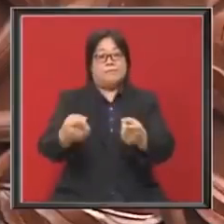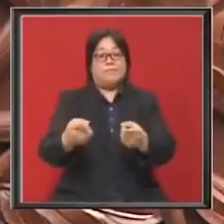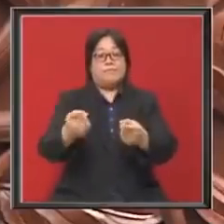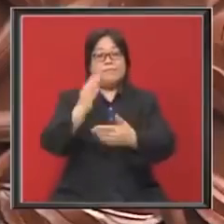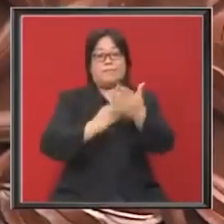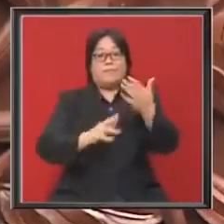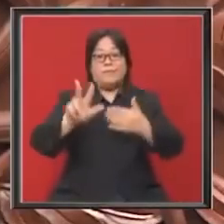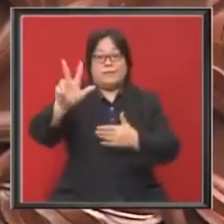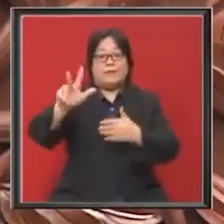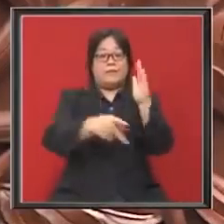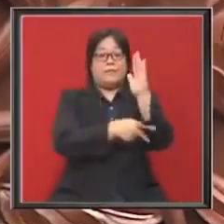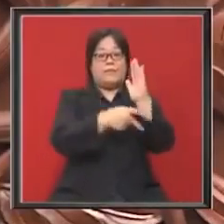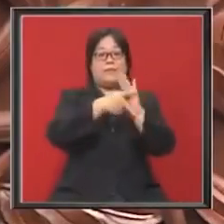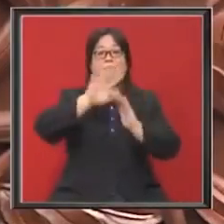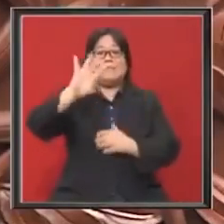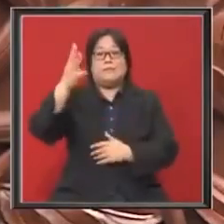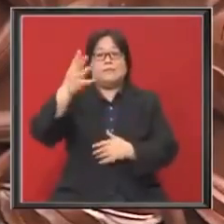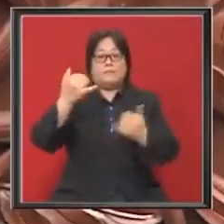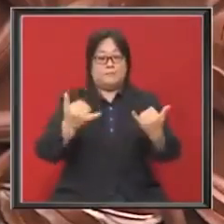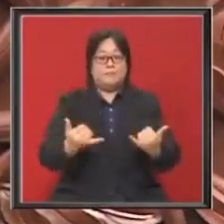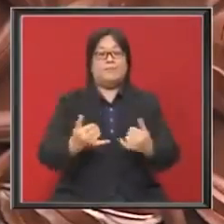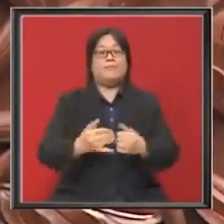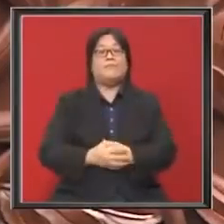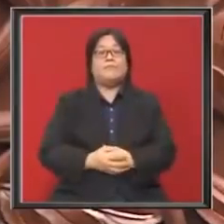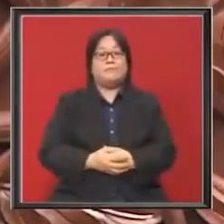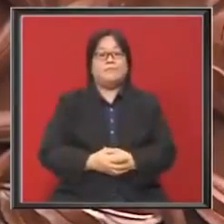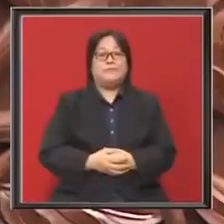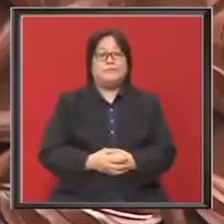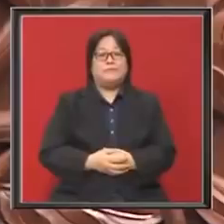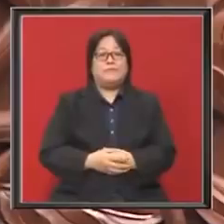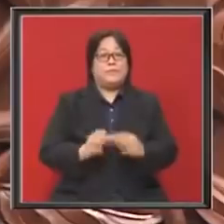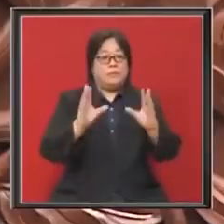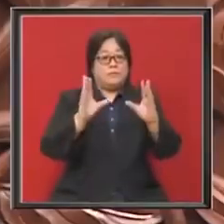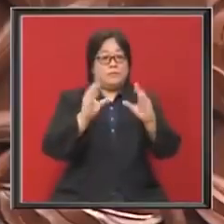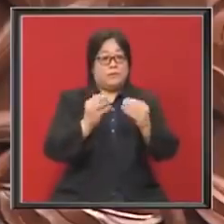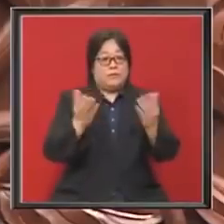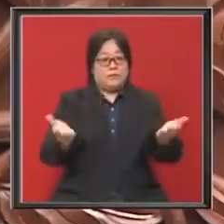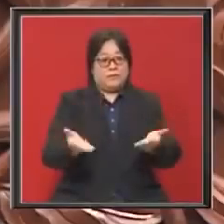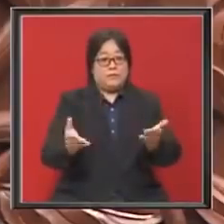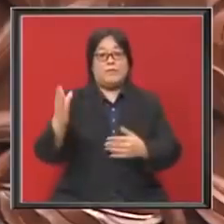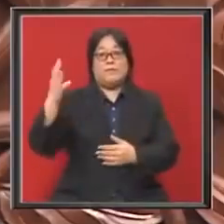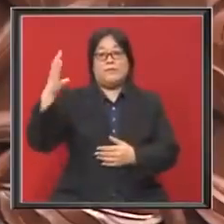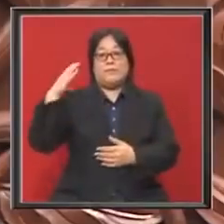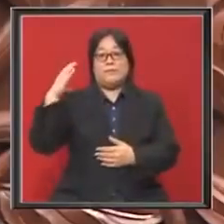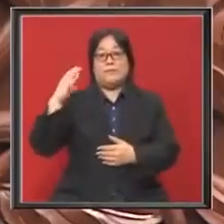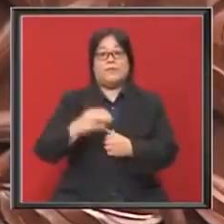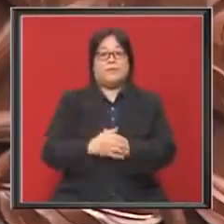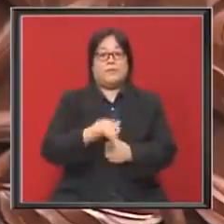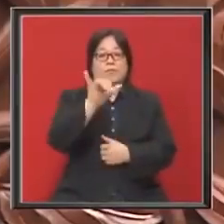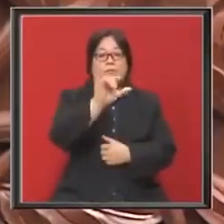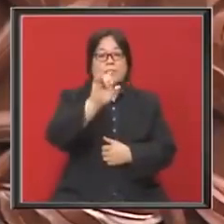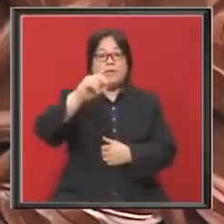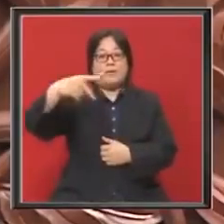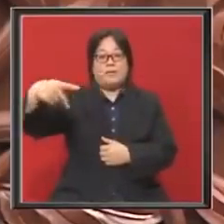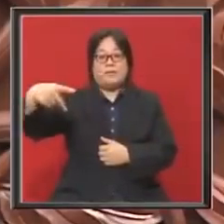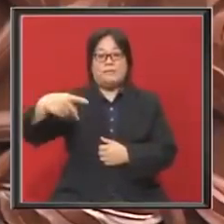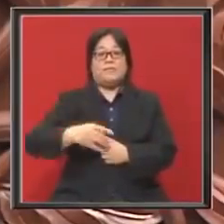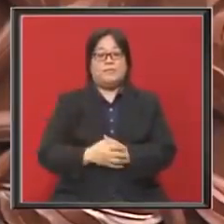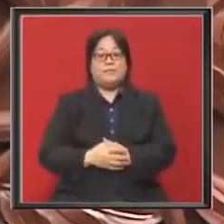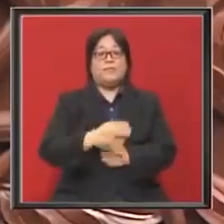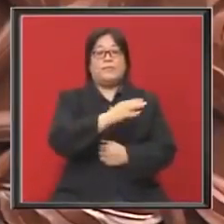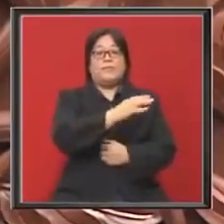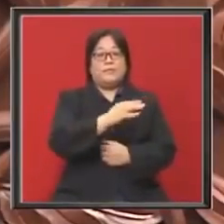ketiga penggali ketiga paling menit ke-14 ini sore ini di pengurus ikan oleh Andi petua dewan rakyat